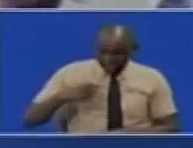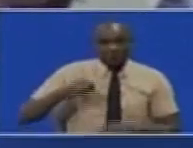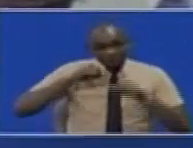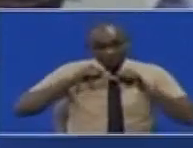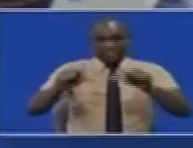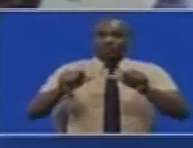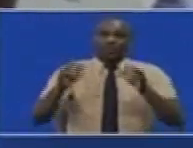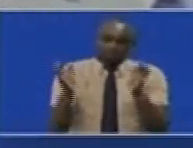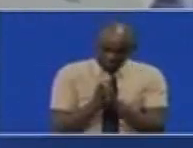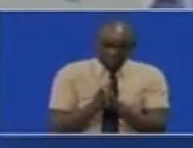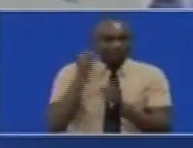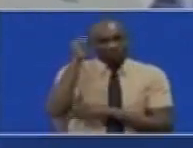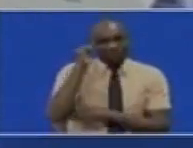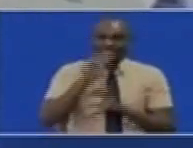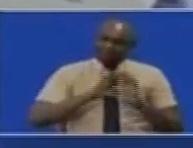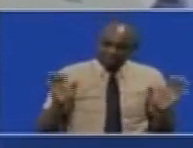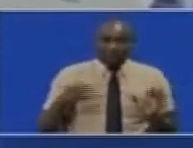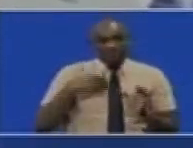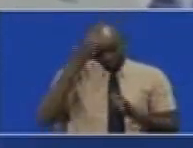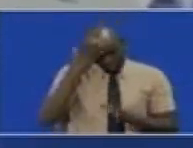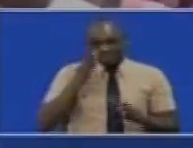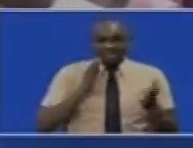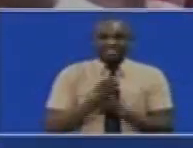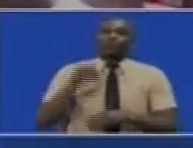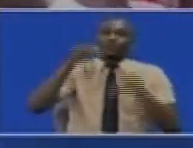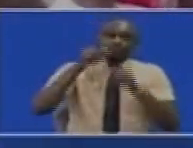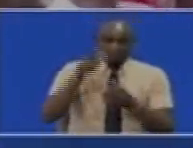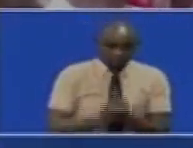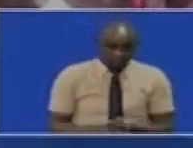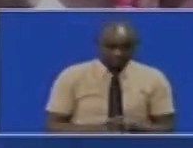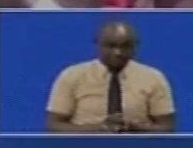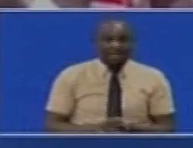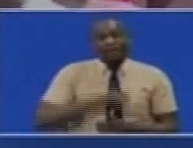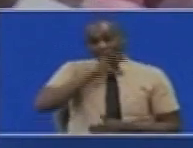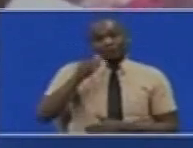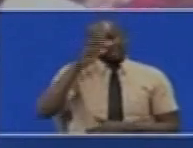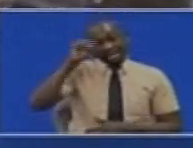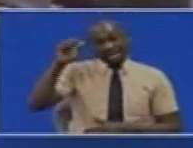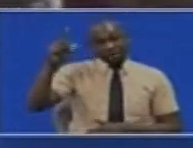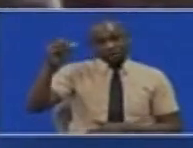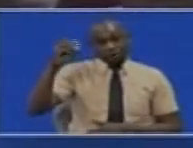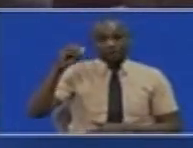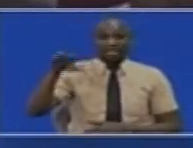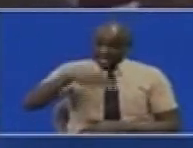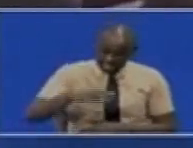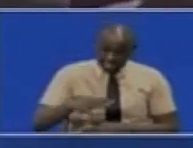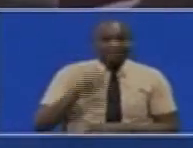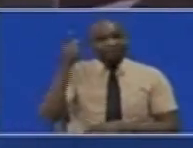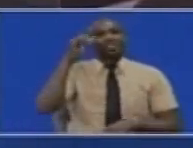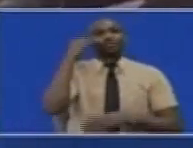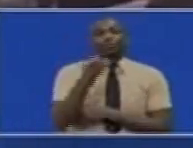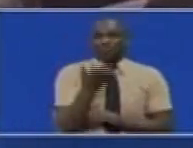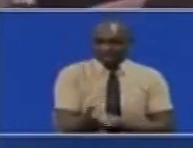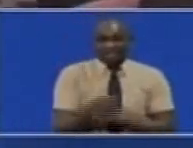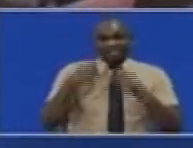tuendelee mbele katika siasa na tuna haki tutakupea kura. Kopsiro in Mount Elgon region was their first stop, where Uhuru issued